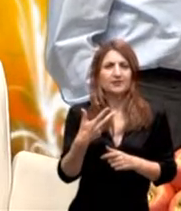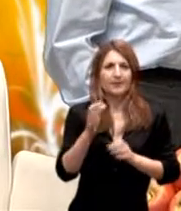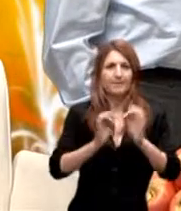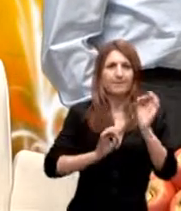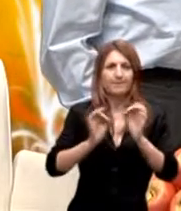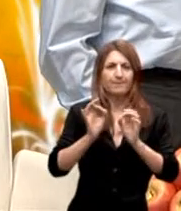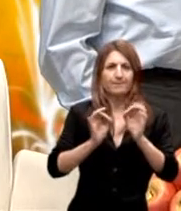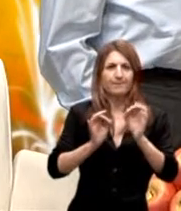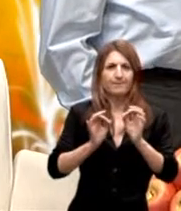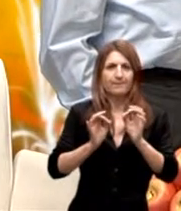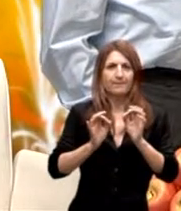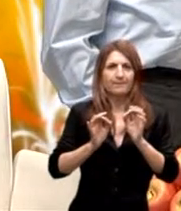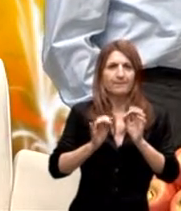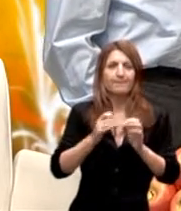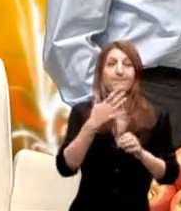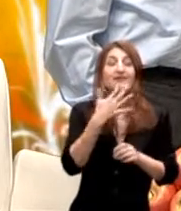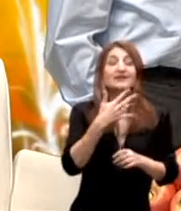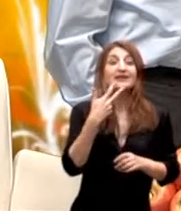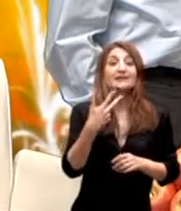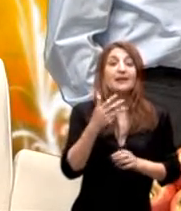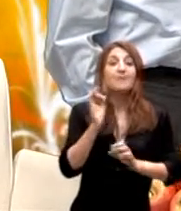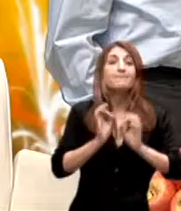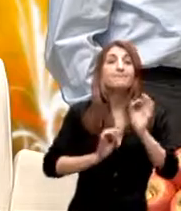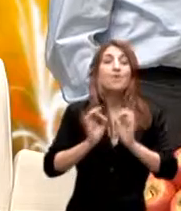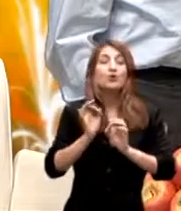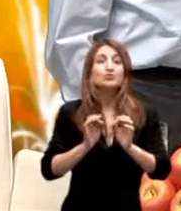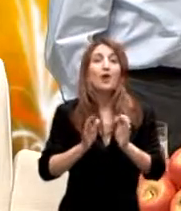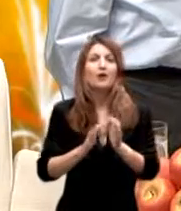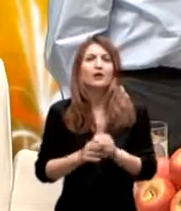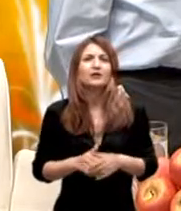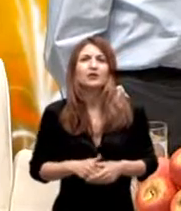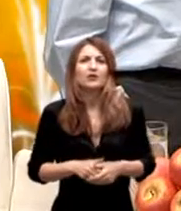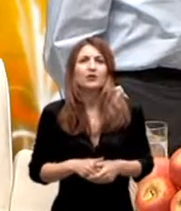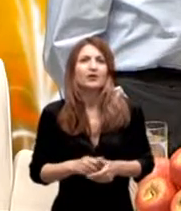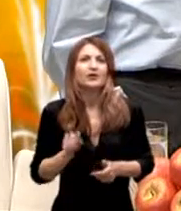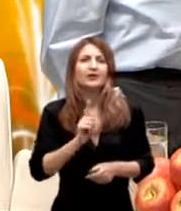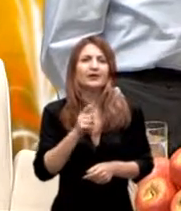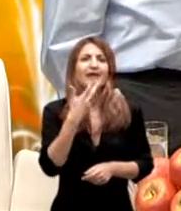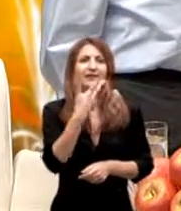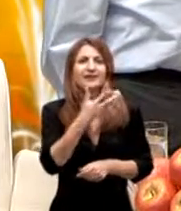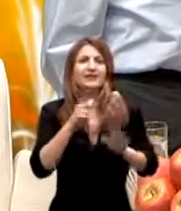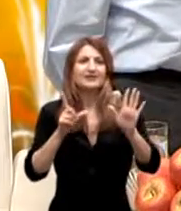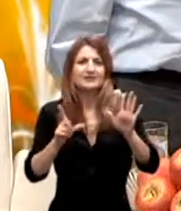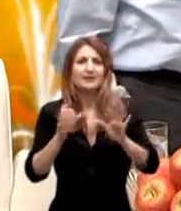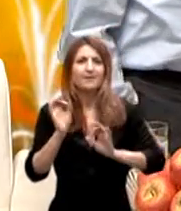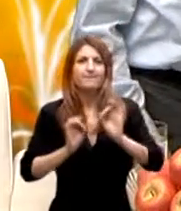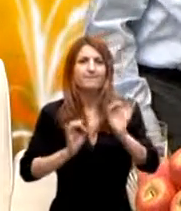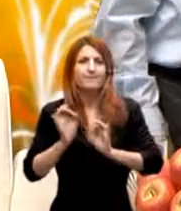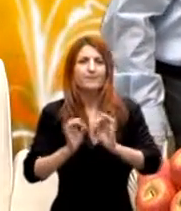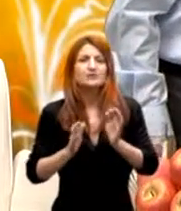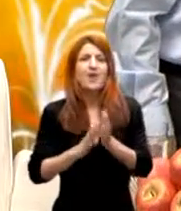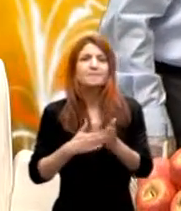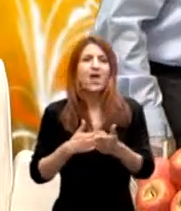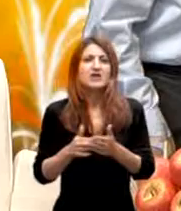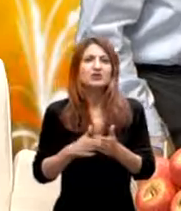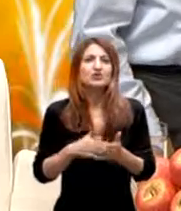53% kilograma, je li tako? 53%. Znači, kilograma, ne. 37%. Da, 37%. Da. Da.